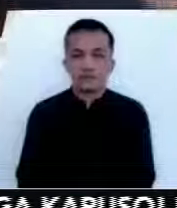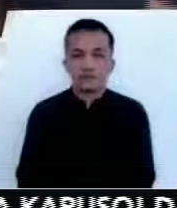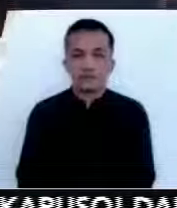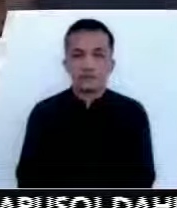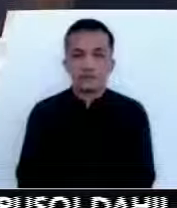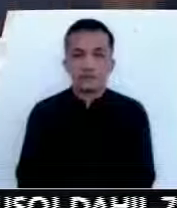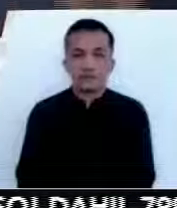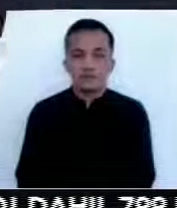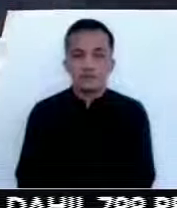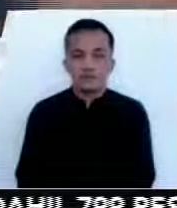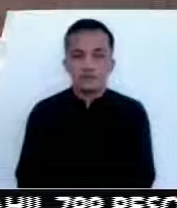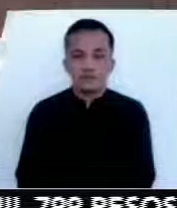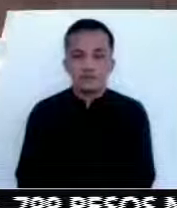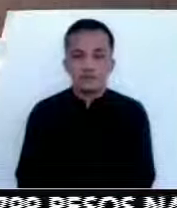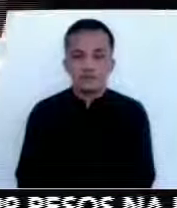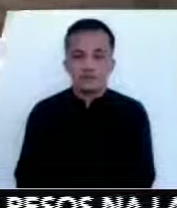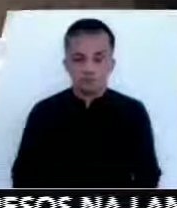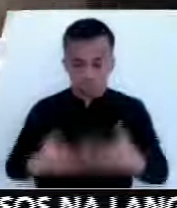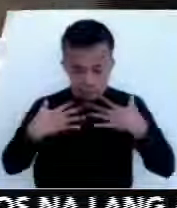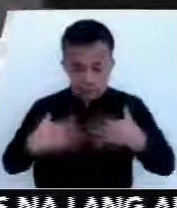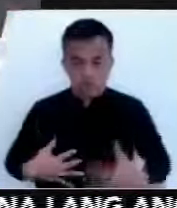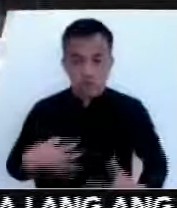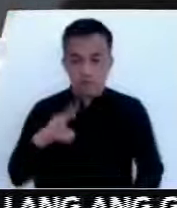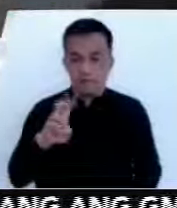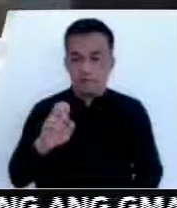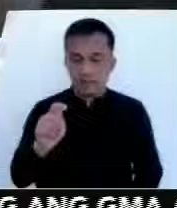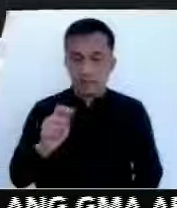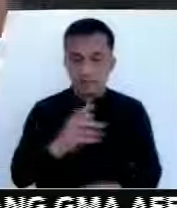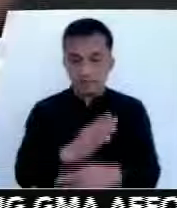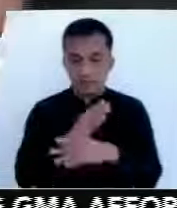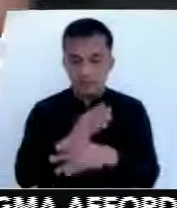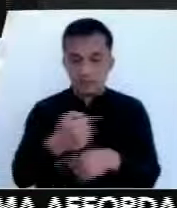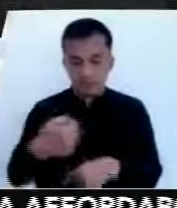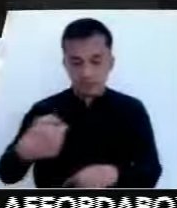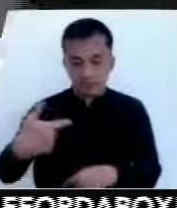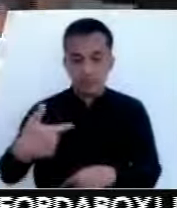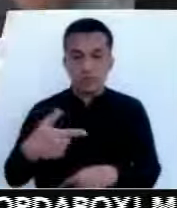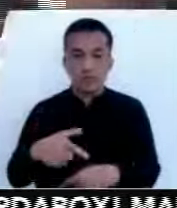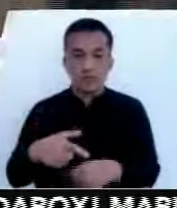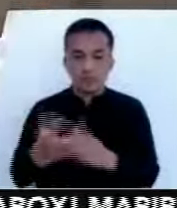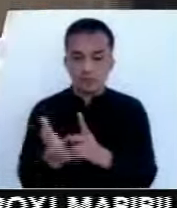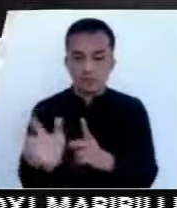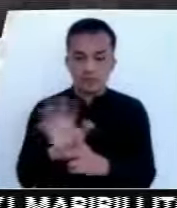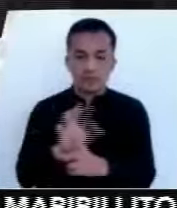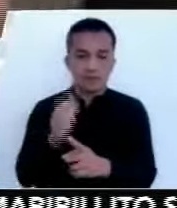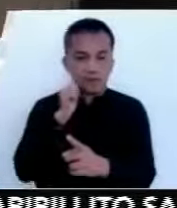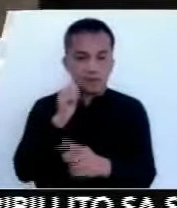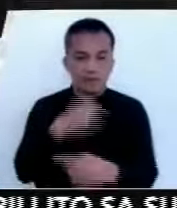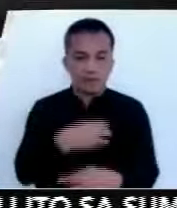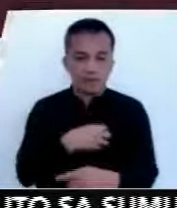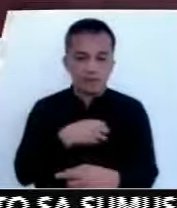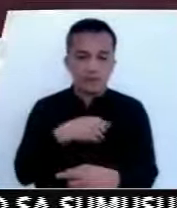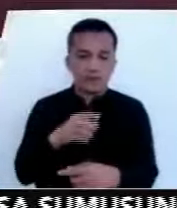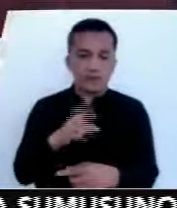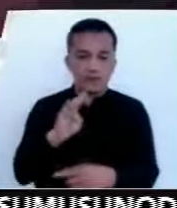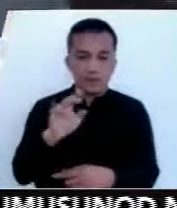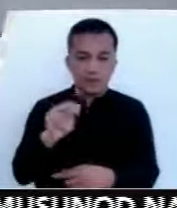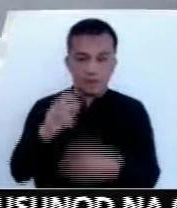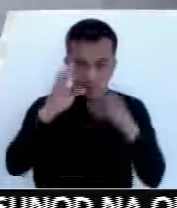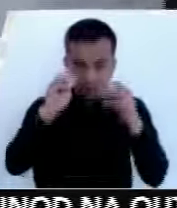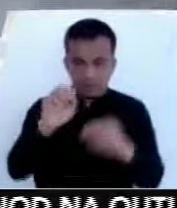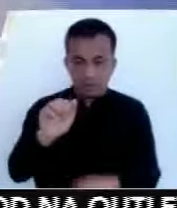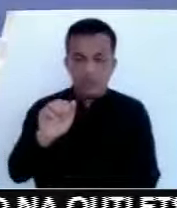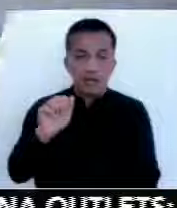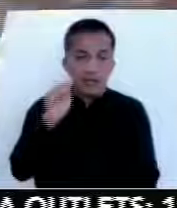naka Bulletproof vest at helmet at napaliligiran ng mga babaeng pulis si dismiss banban Mayor Alice guo nang dumating